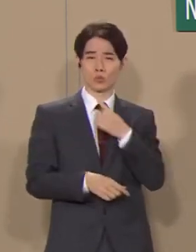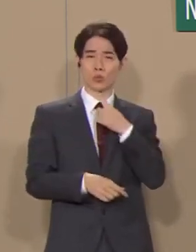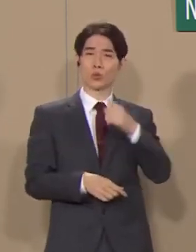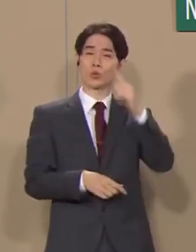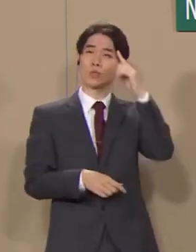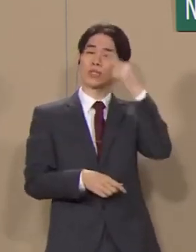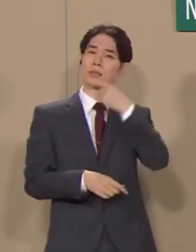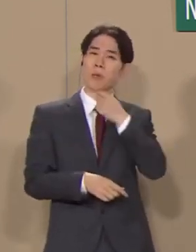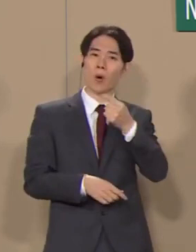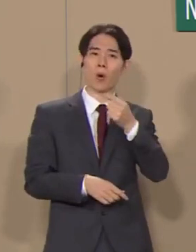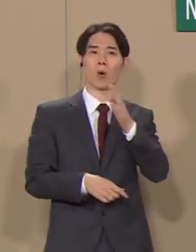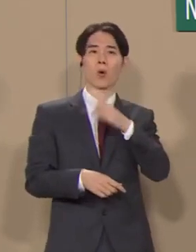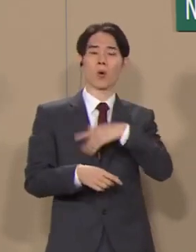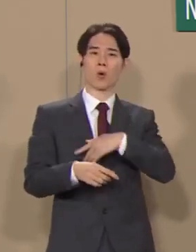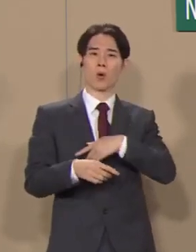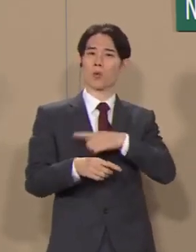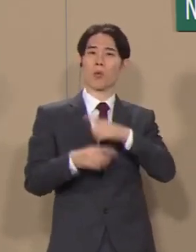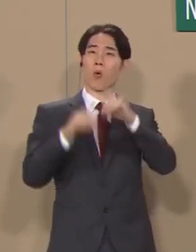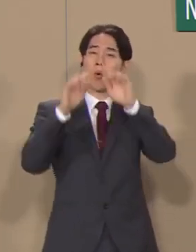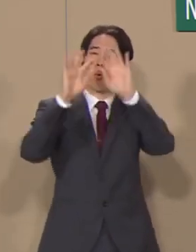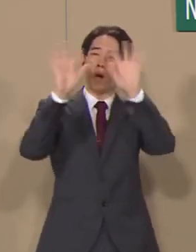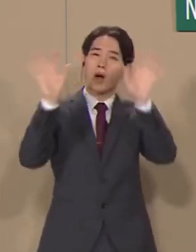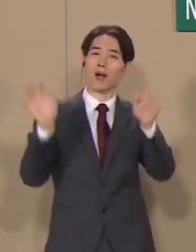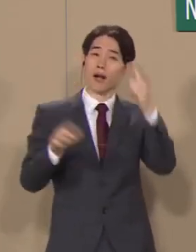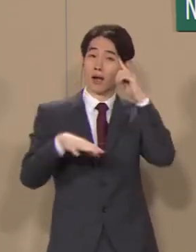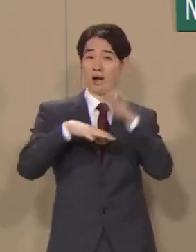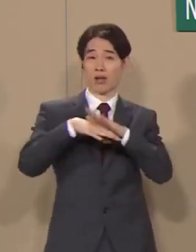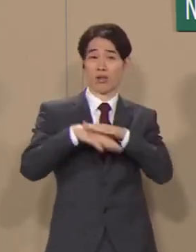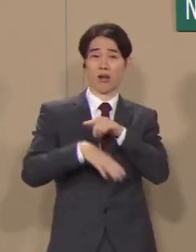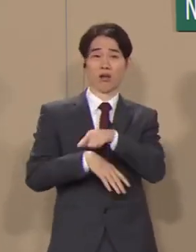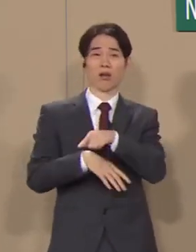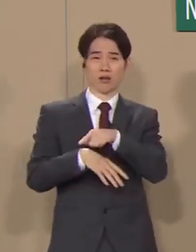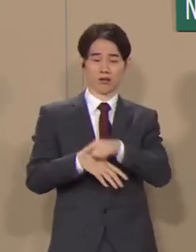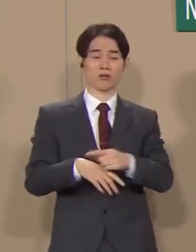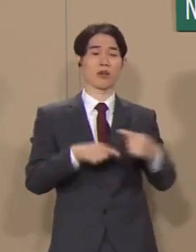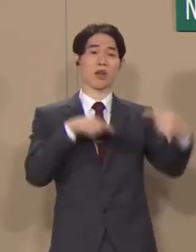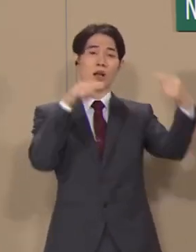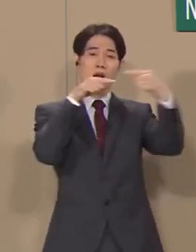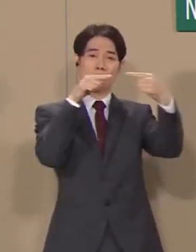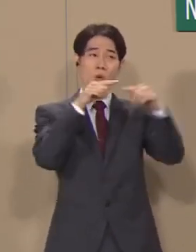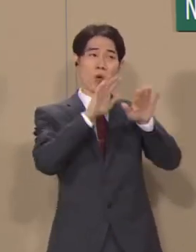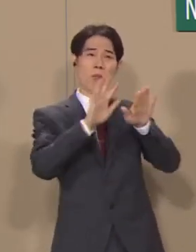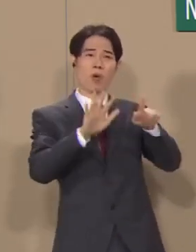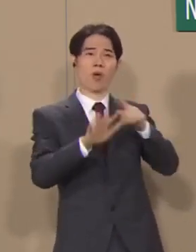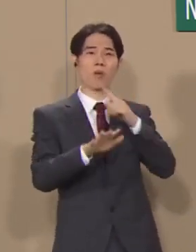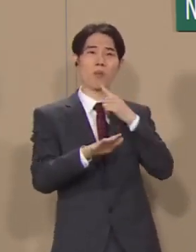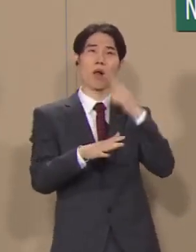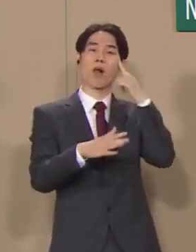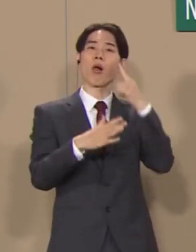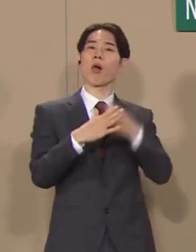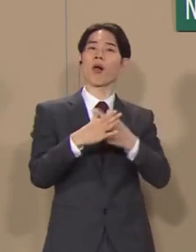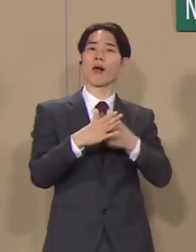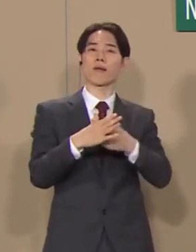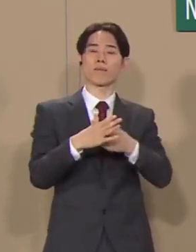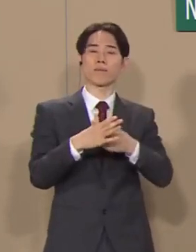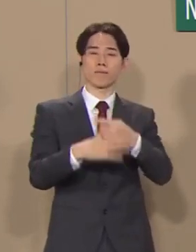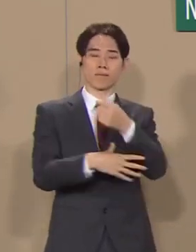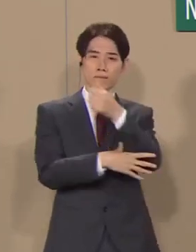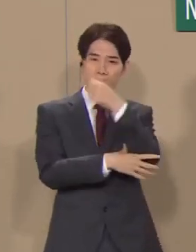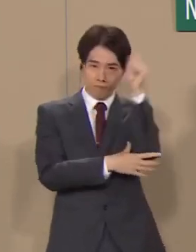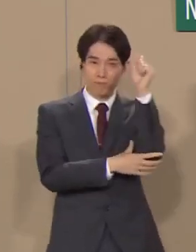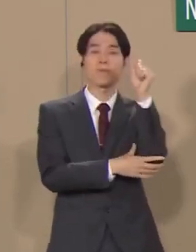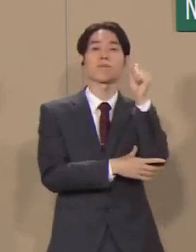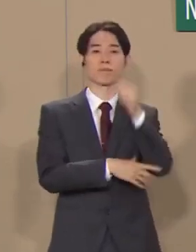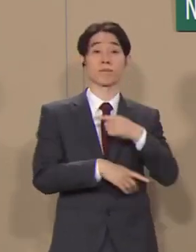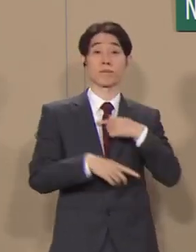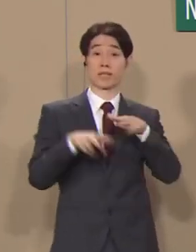的観測やいわゆるお花畑の考え外交防衛防衛というのは楽観的に考えるのではなく我々